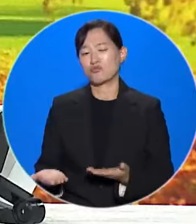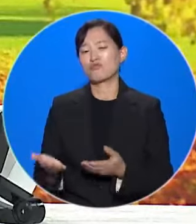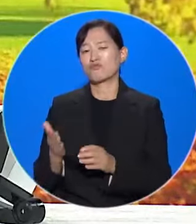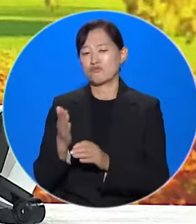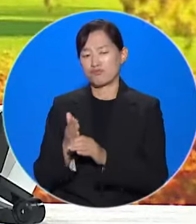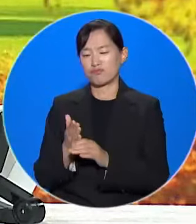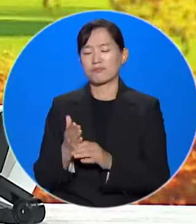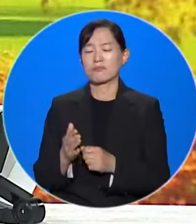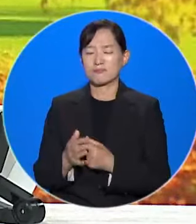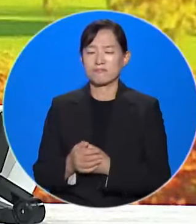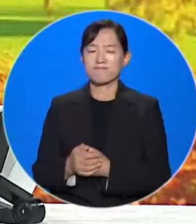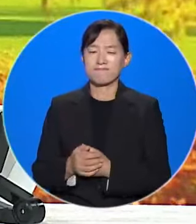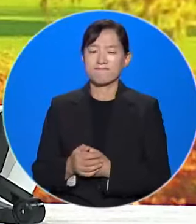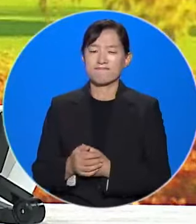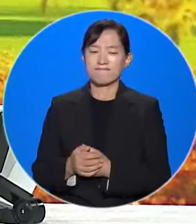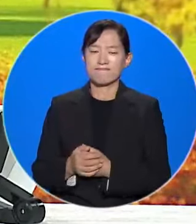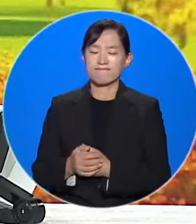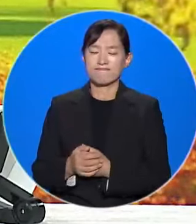일도 못하고